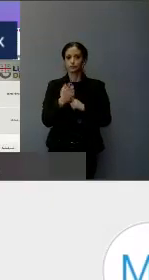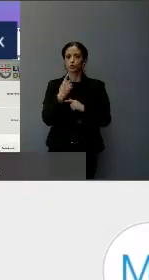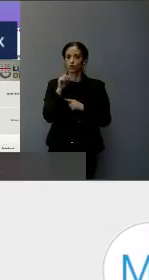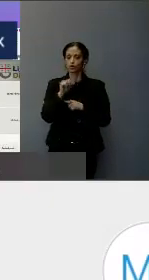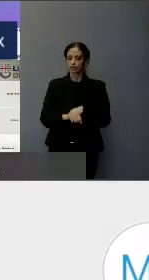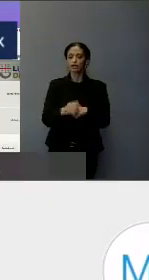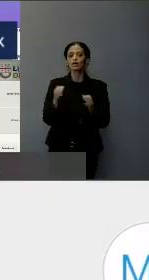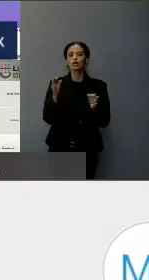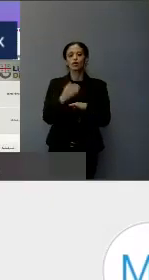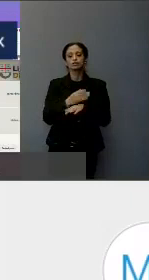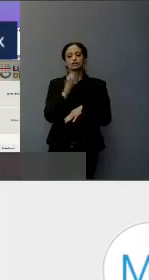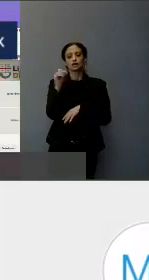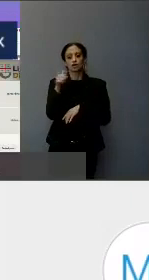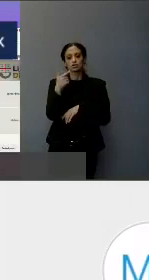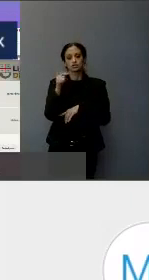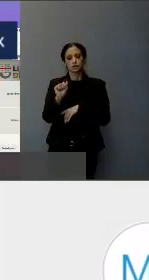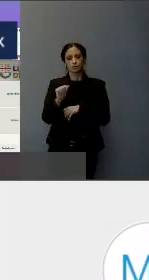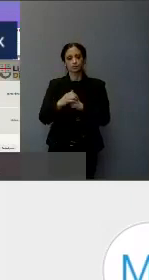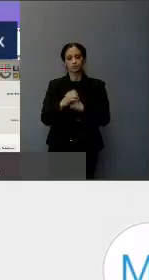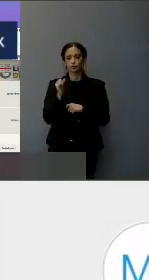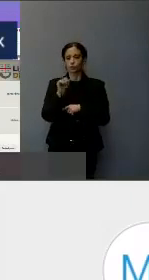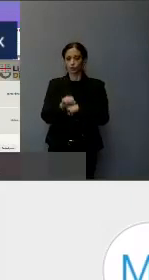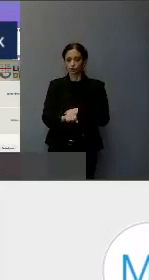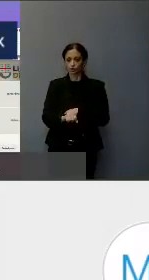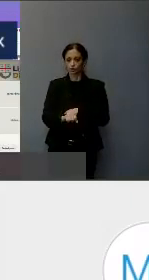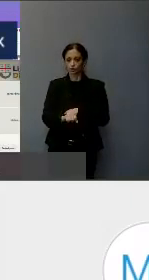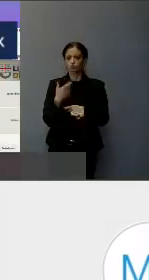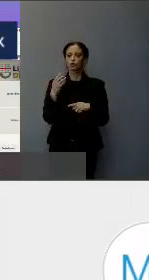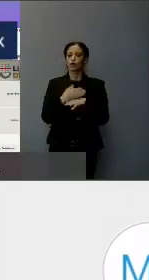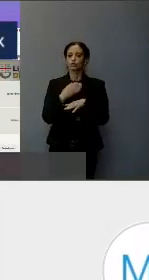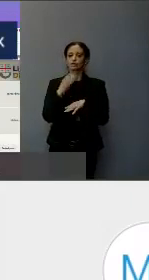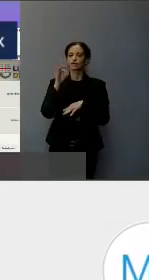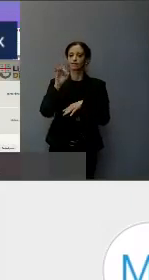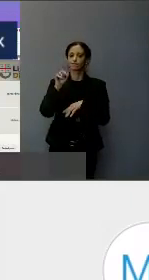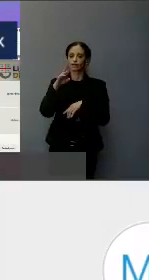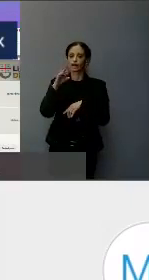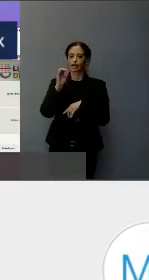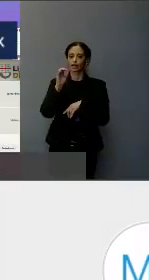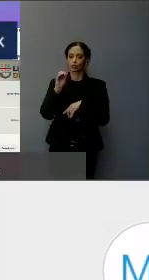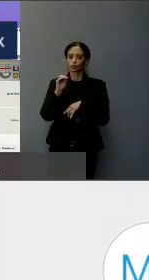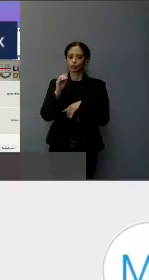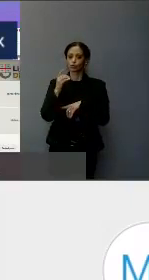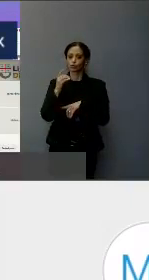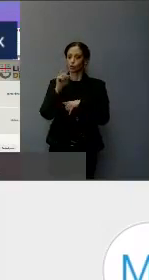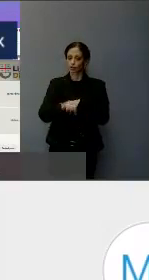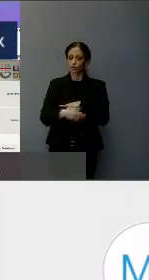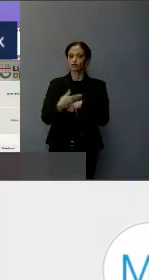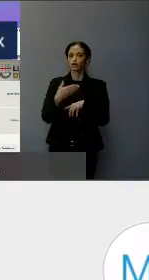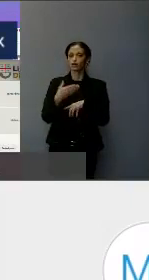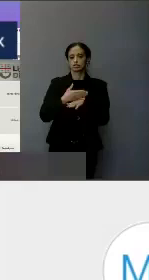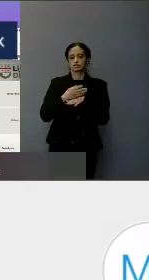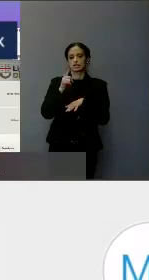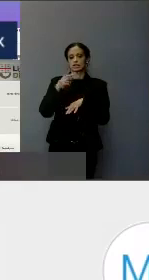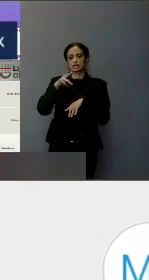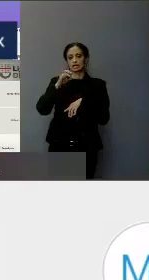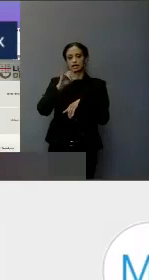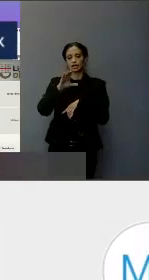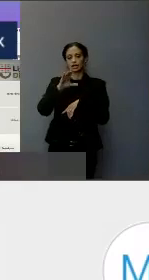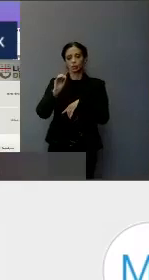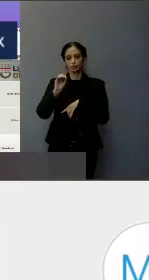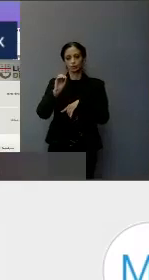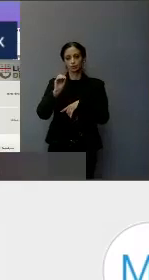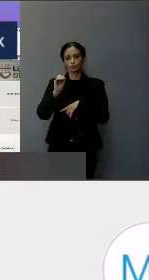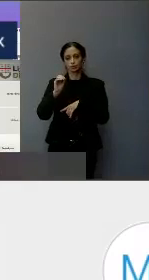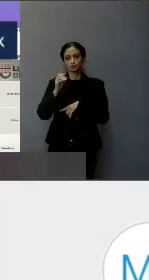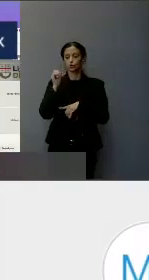consigliere costa contrario consigliere ferrero contraria consigliere grillo po